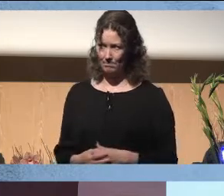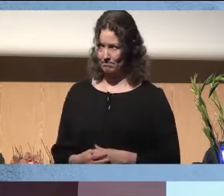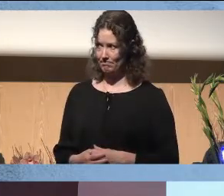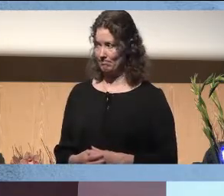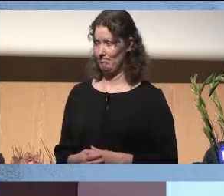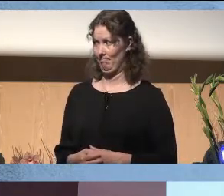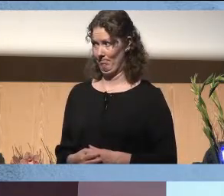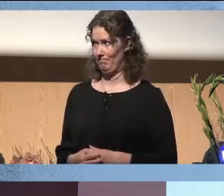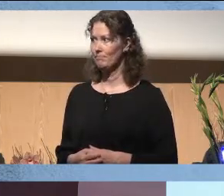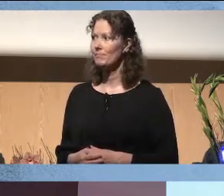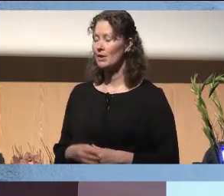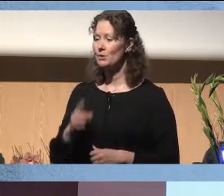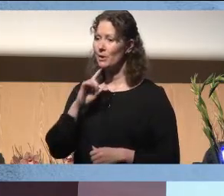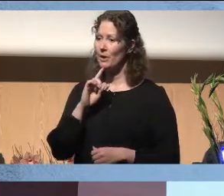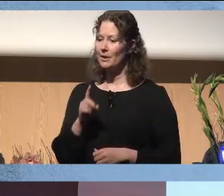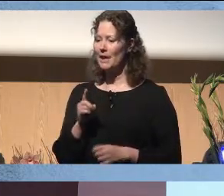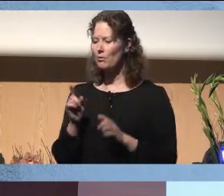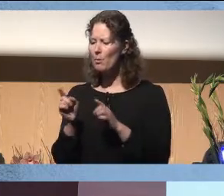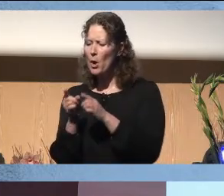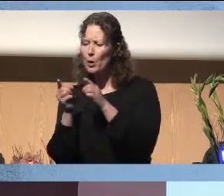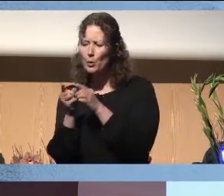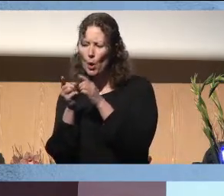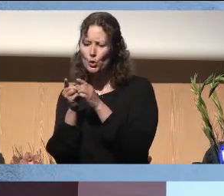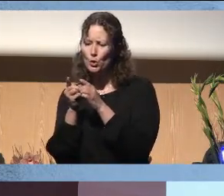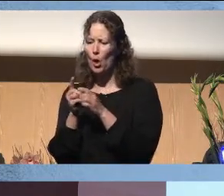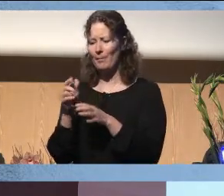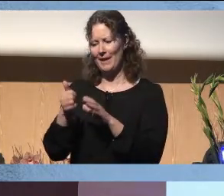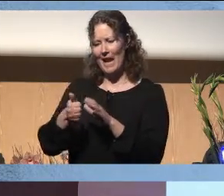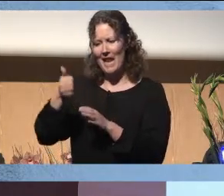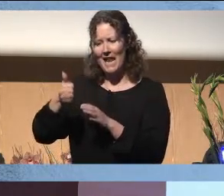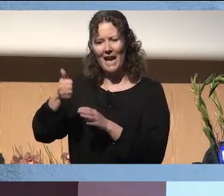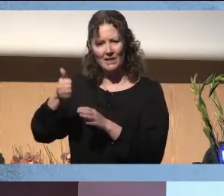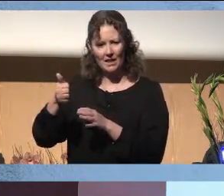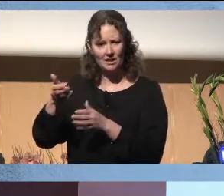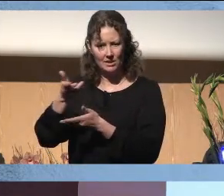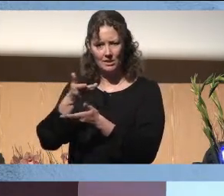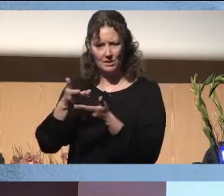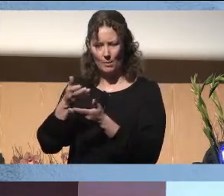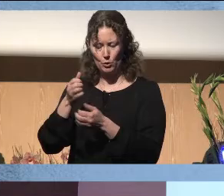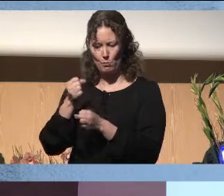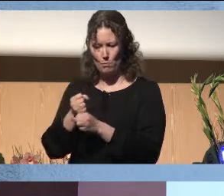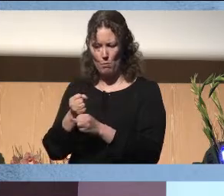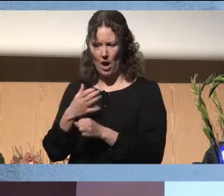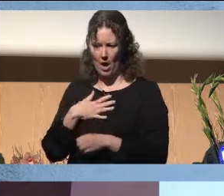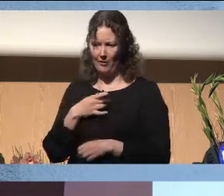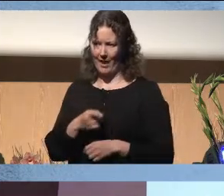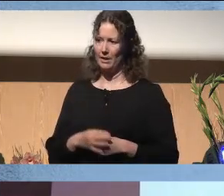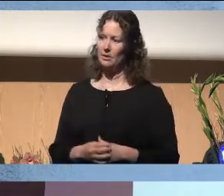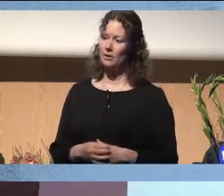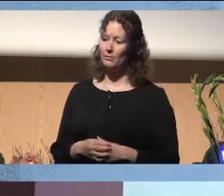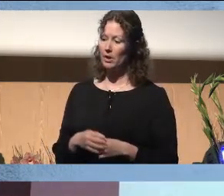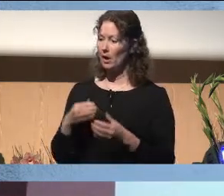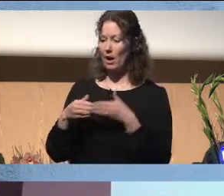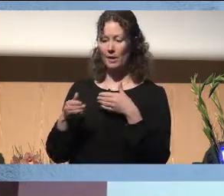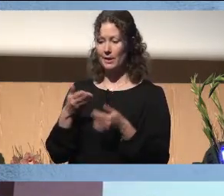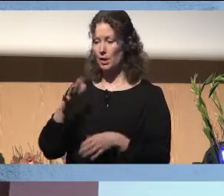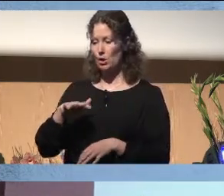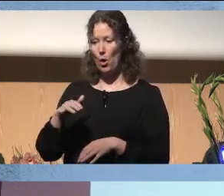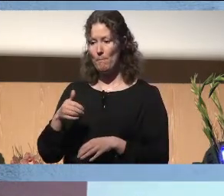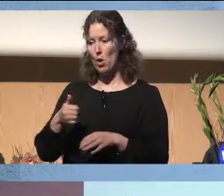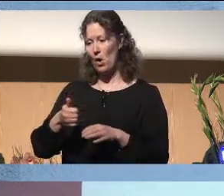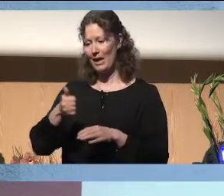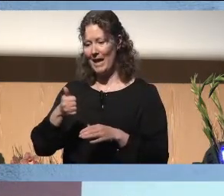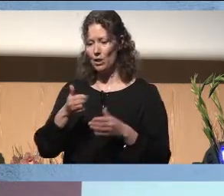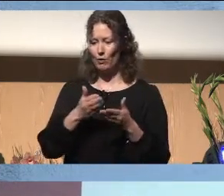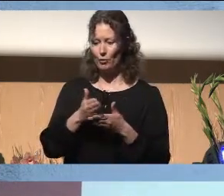vi nämna bara ytterst kort om det ledarskapet som måste till här. För det här handlar inte om att leda och fördela på